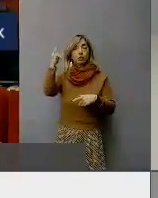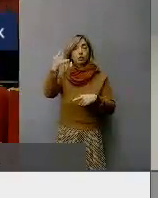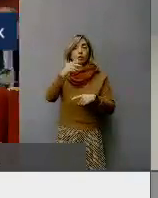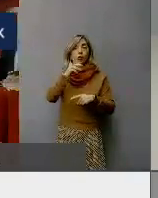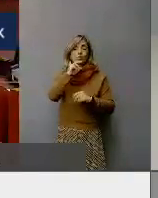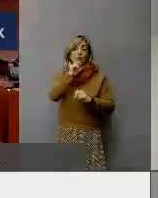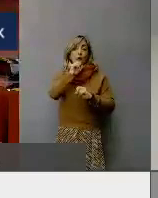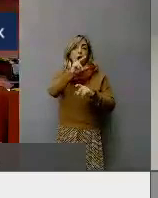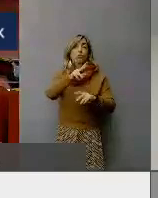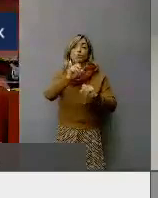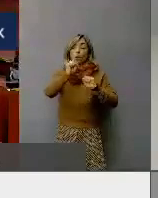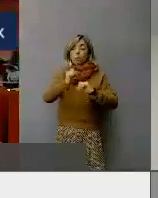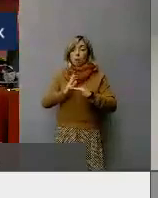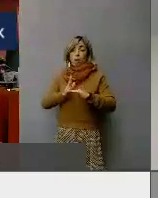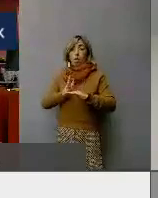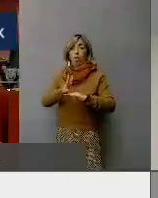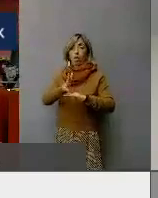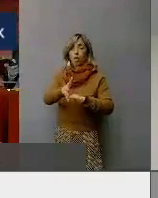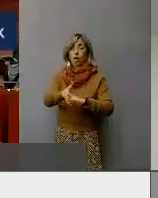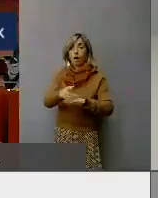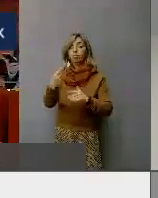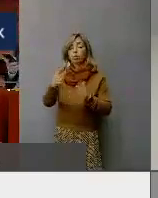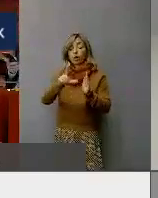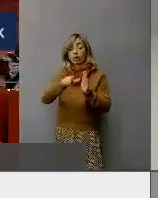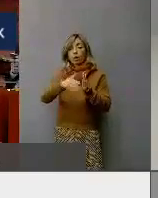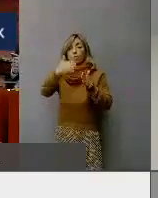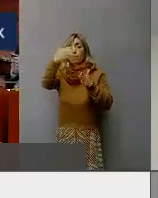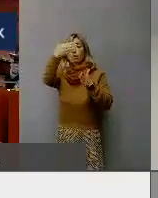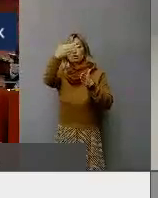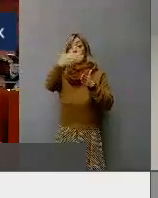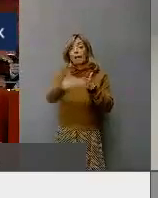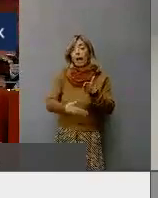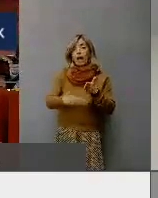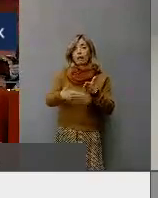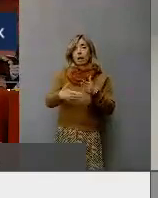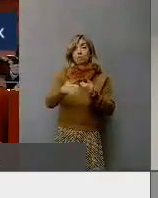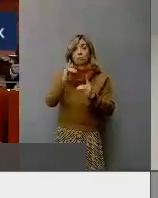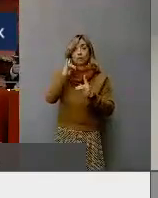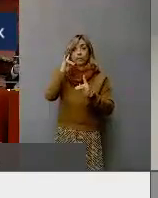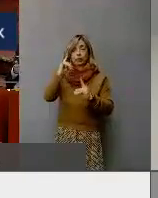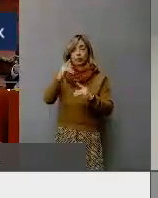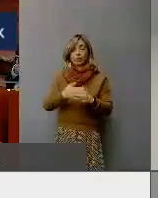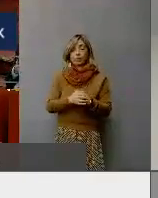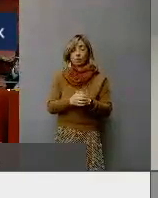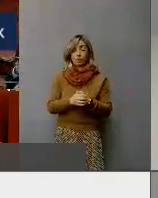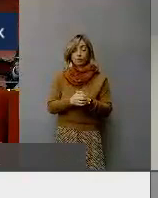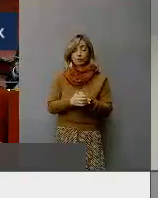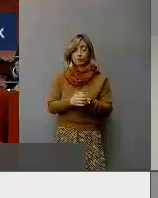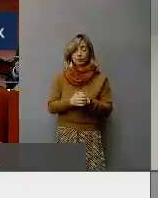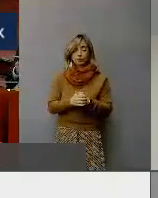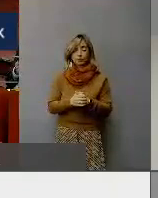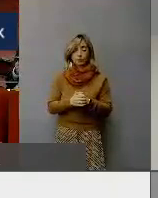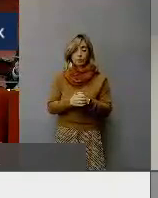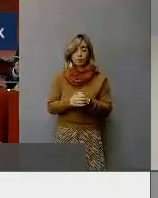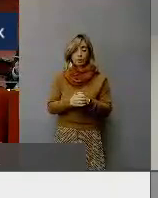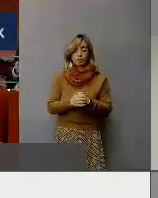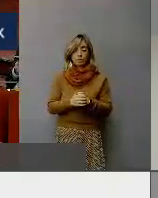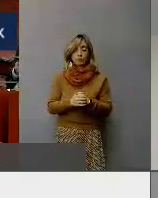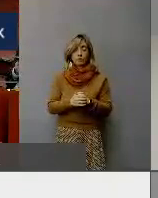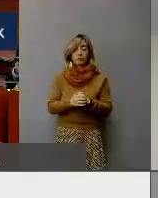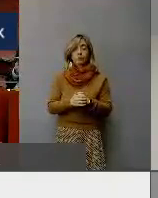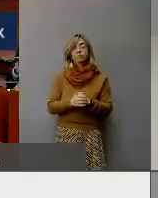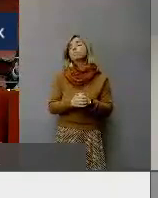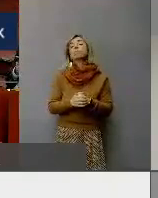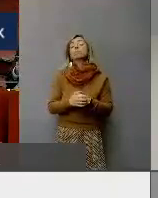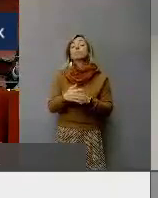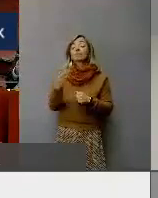all attraversamento e lo scadere del tempo a disposizione per il medesimo quindi dispositivo fondamentale tra i pochi